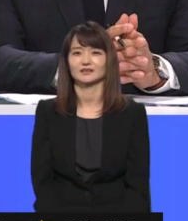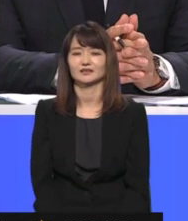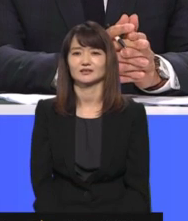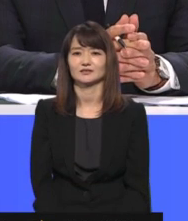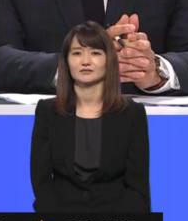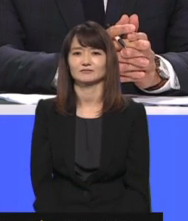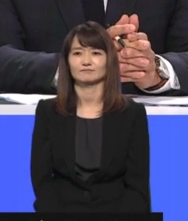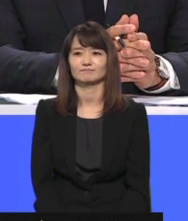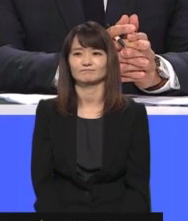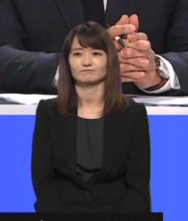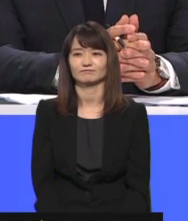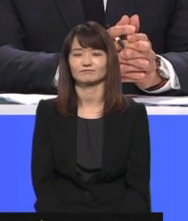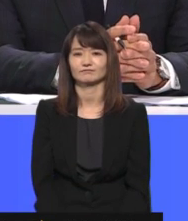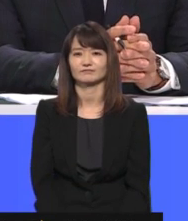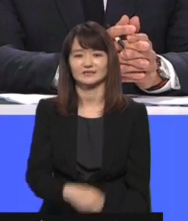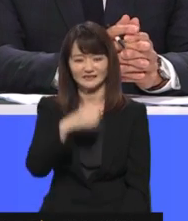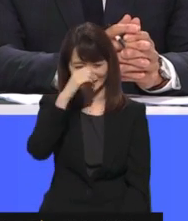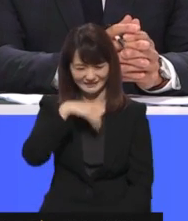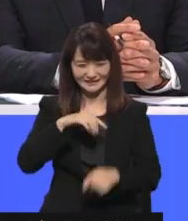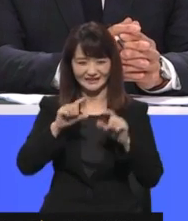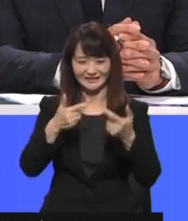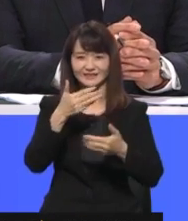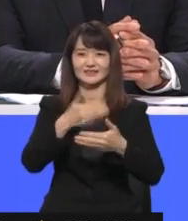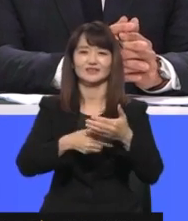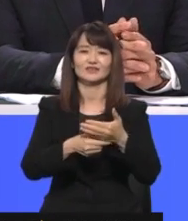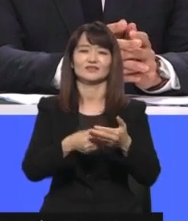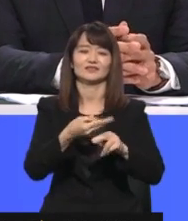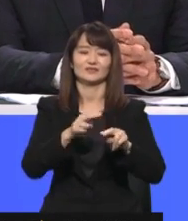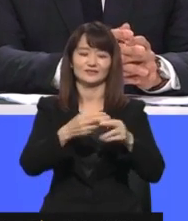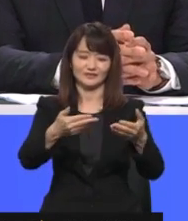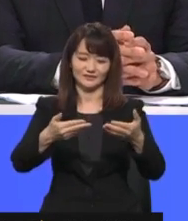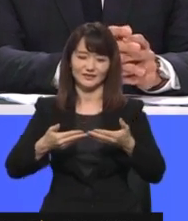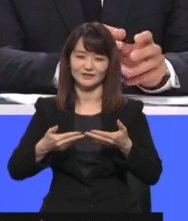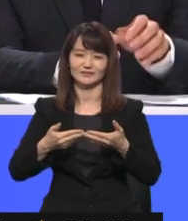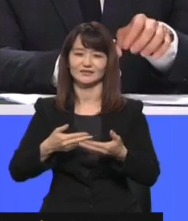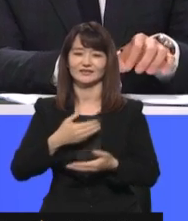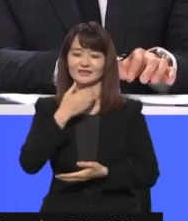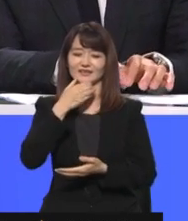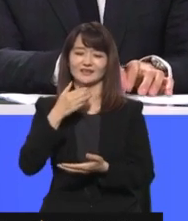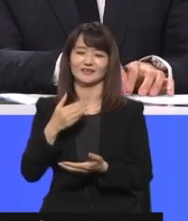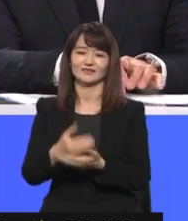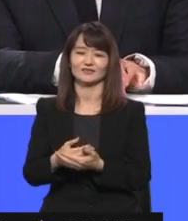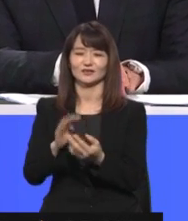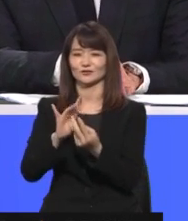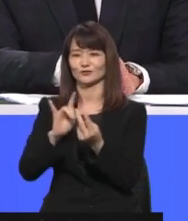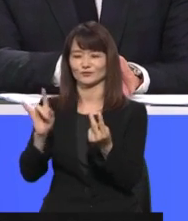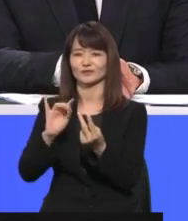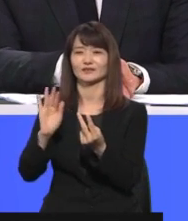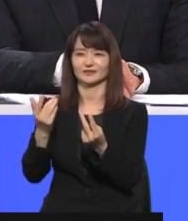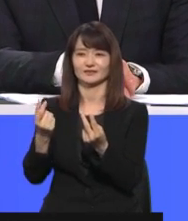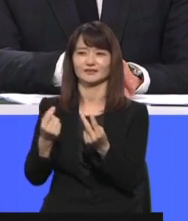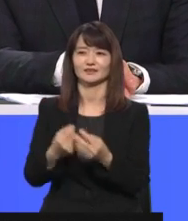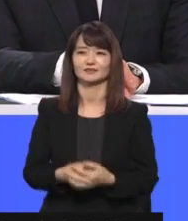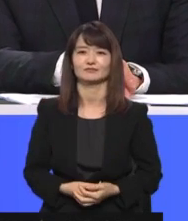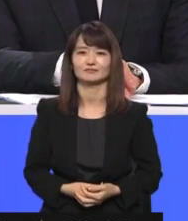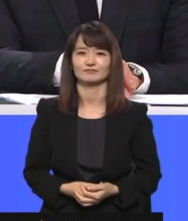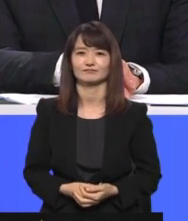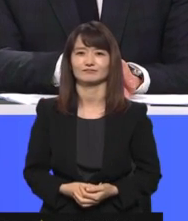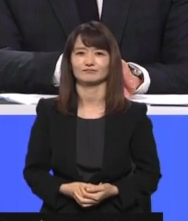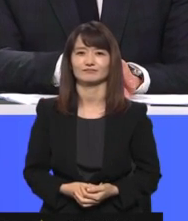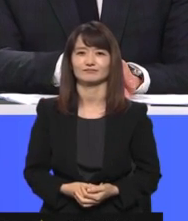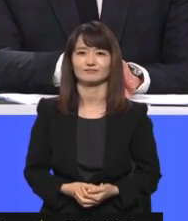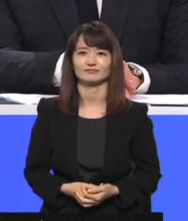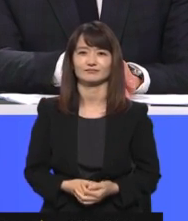박재민 네요 맨 입이 아니라 영화 프로 축하해 주시면 감독이 두 배 등 속 같아요 얄 자료 주가의 들에게 회복할 수 있는 예 제가